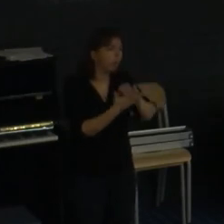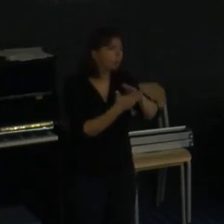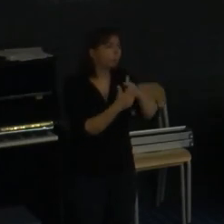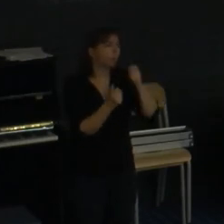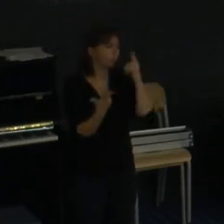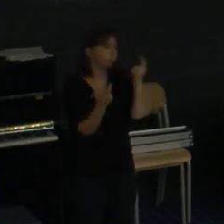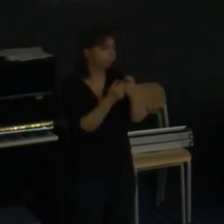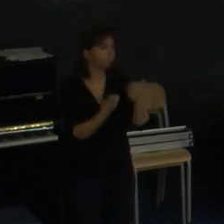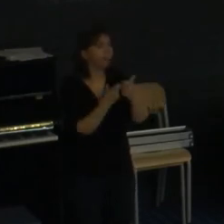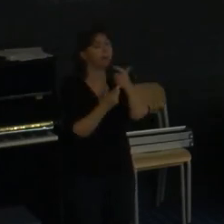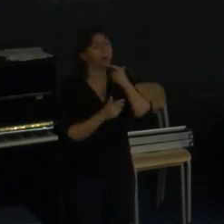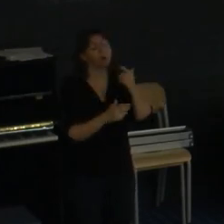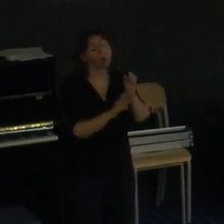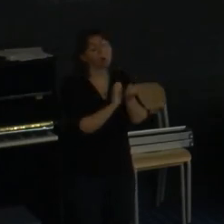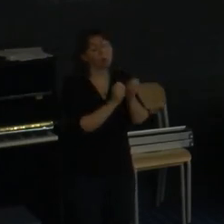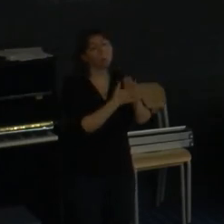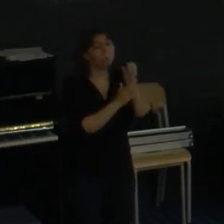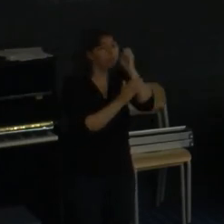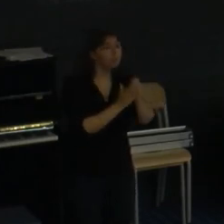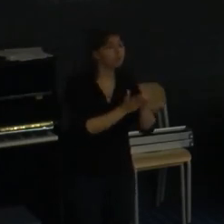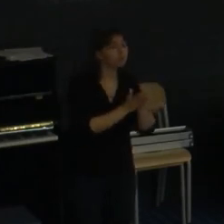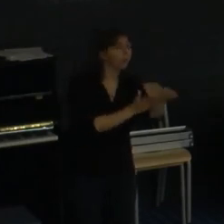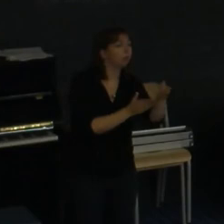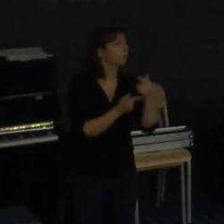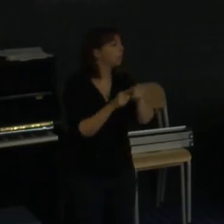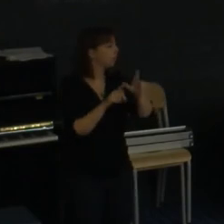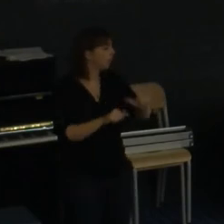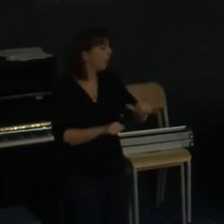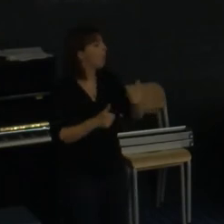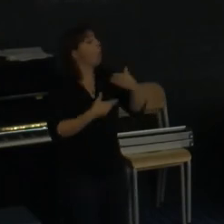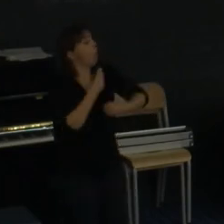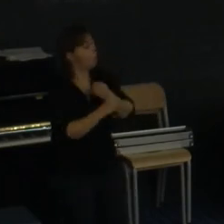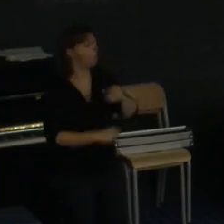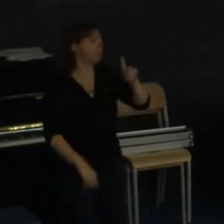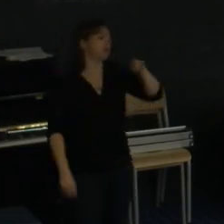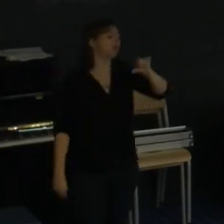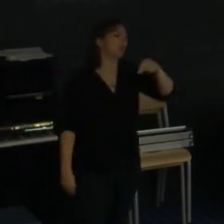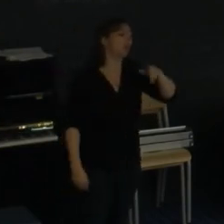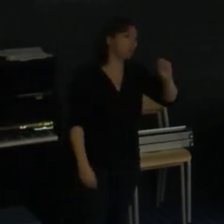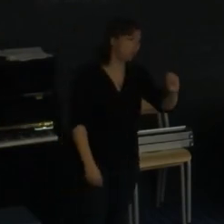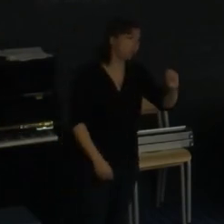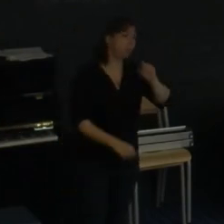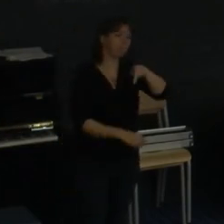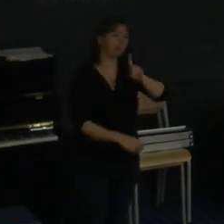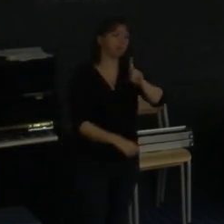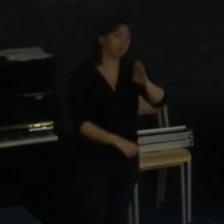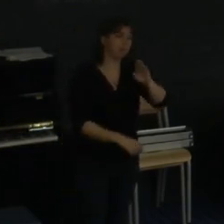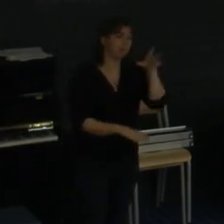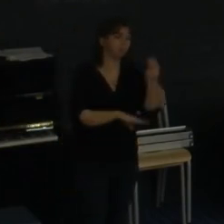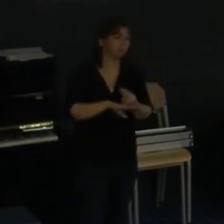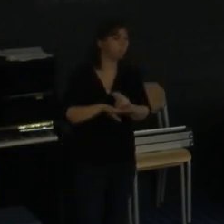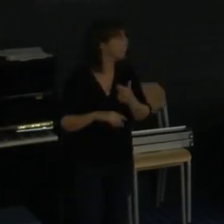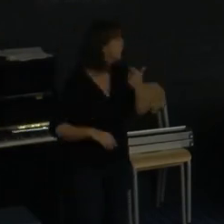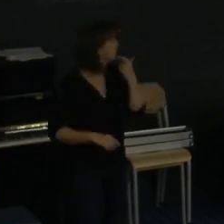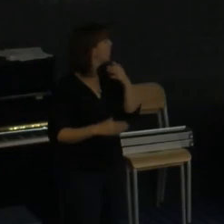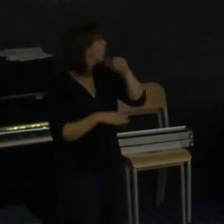avec des WebSockets et tout le tralala. Mais soit vous installez Django PDB, ou alors qui offre deux paramètres, c'est